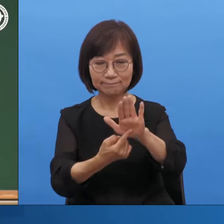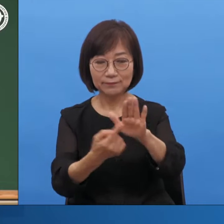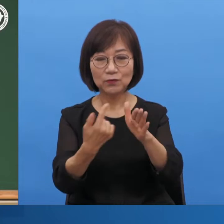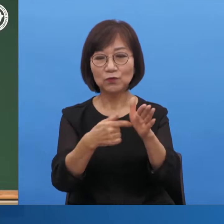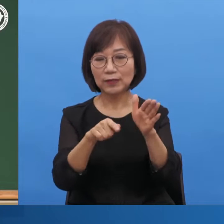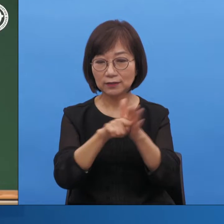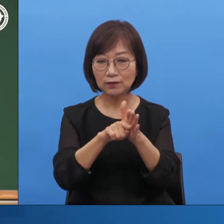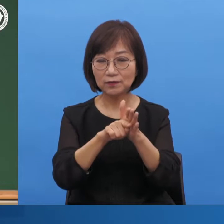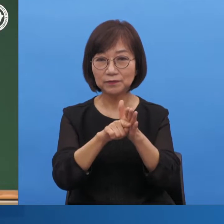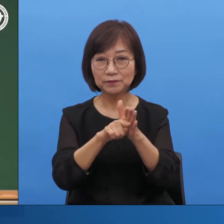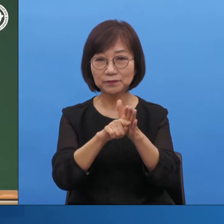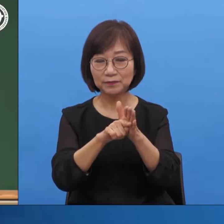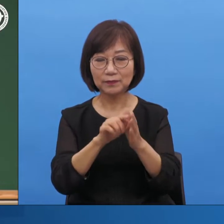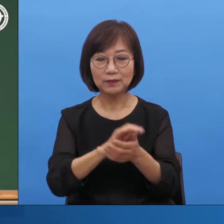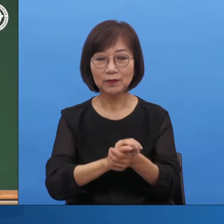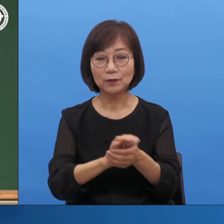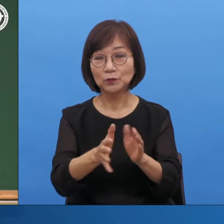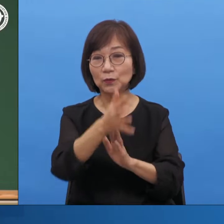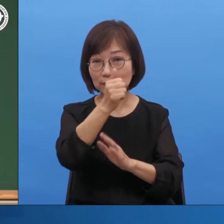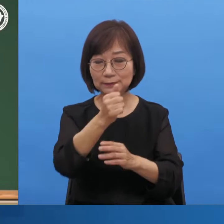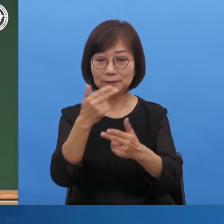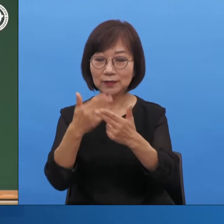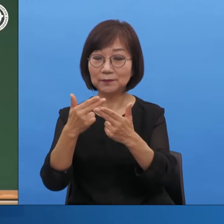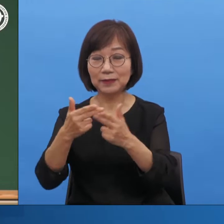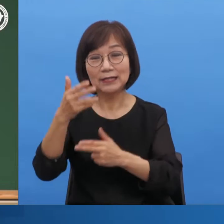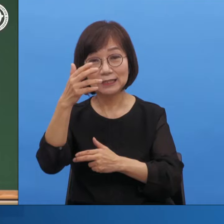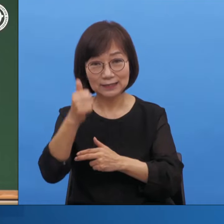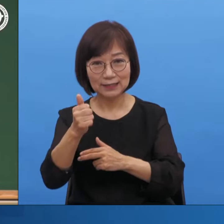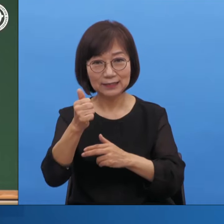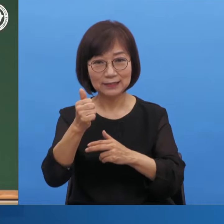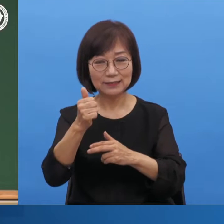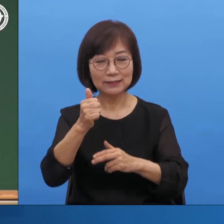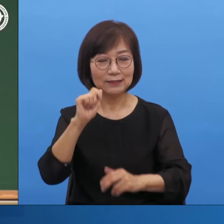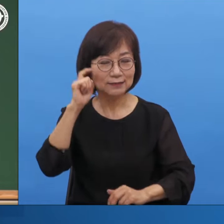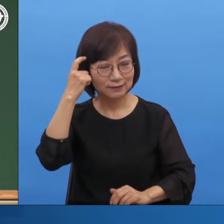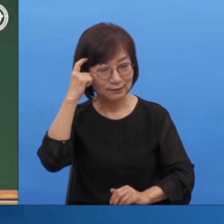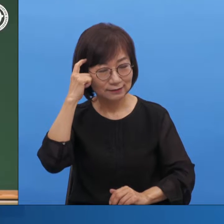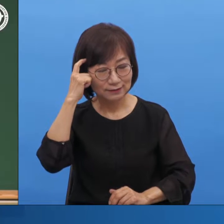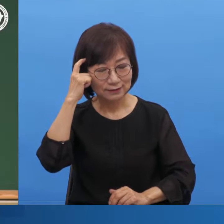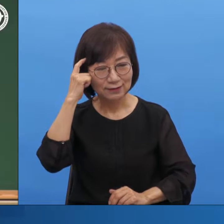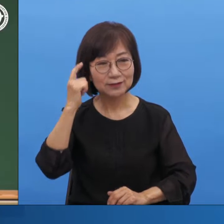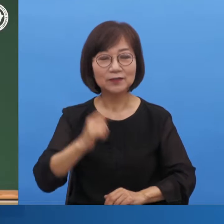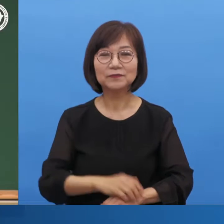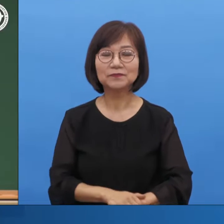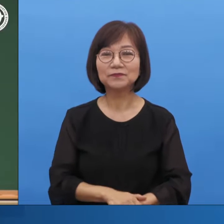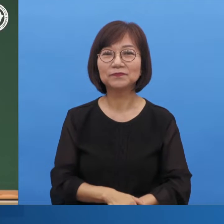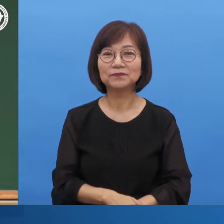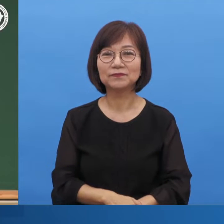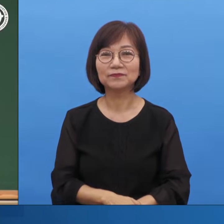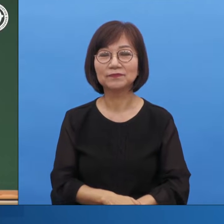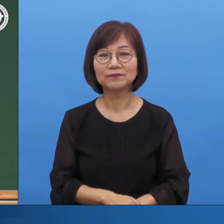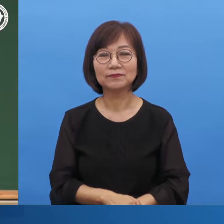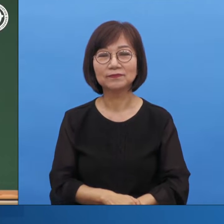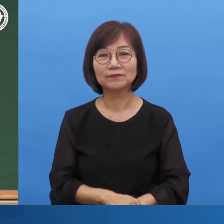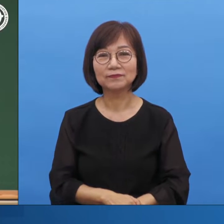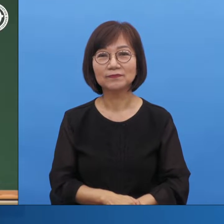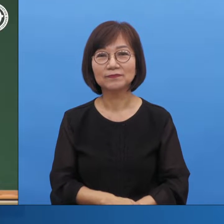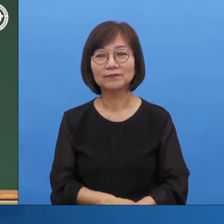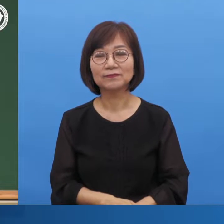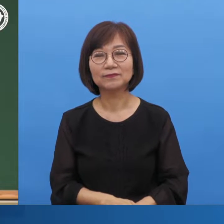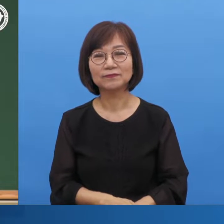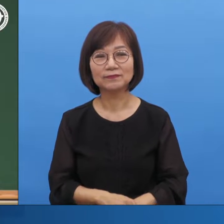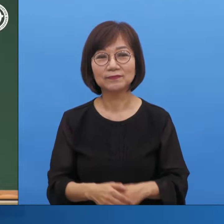총재님과 협회장님이 깊이 생각하시는 가운데 예부기관,